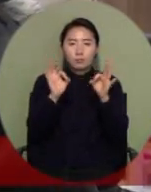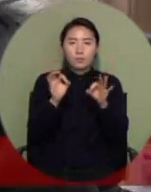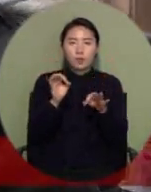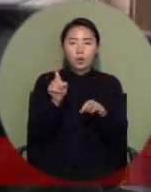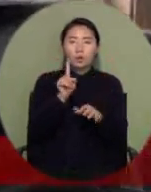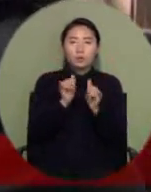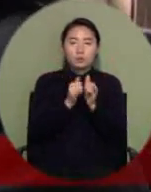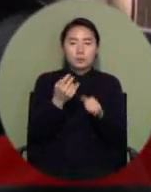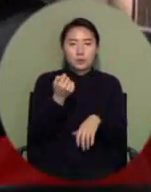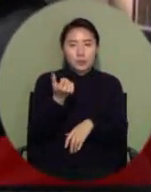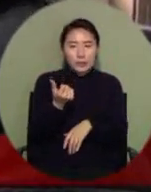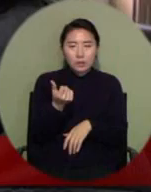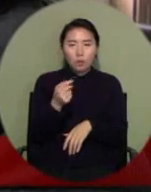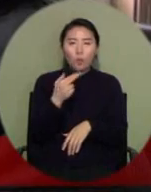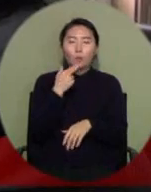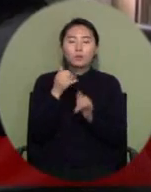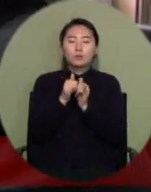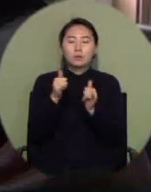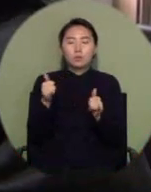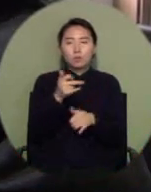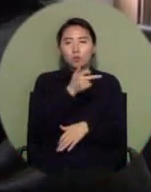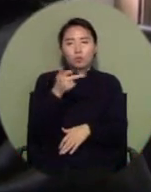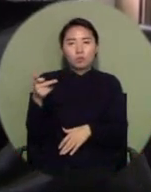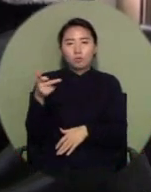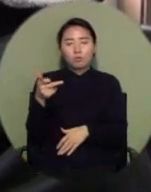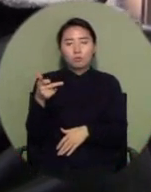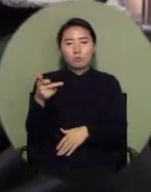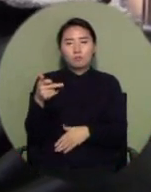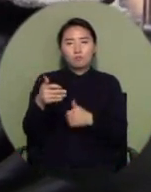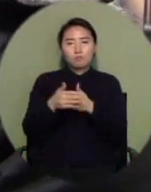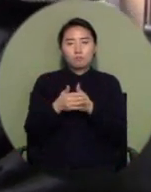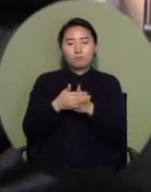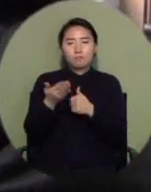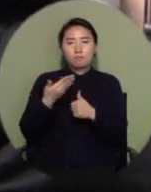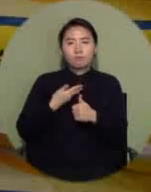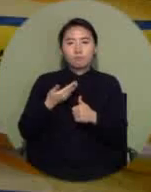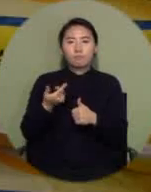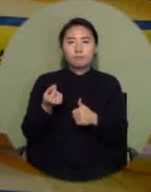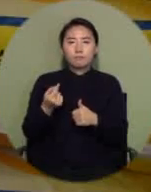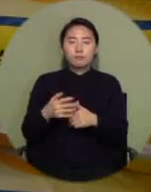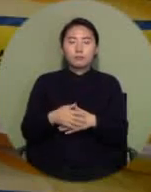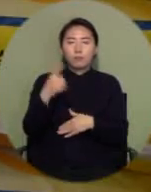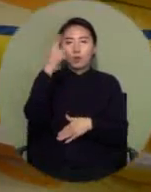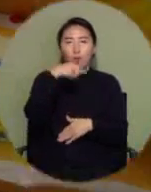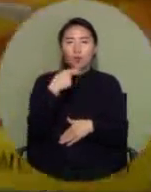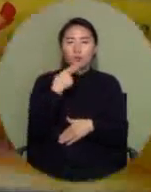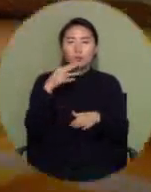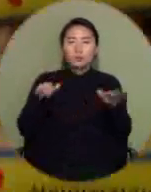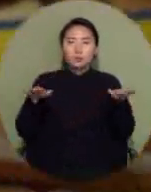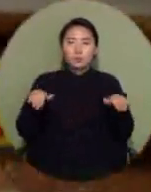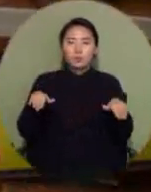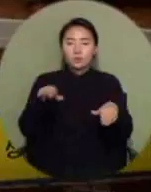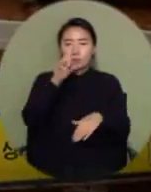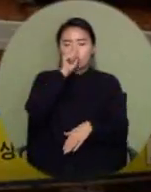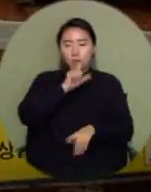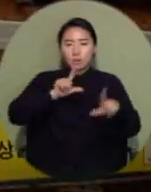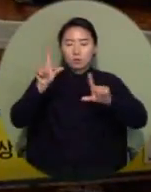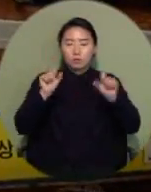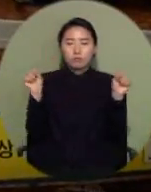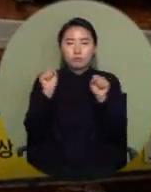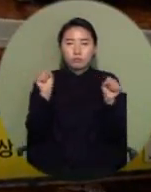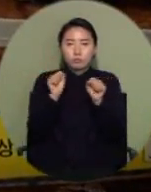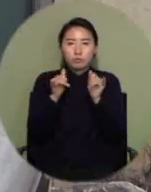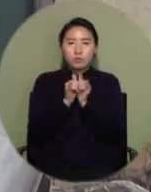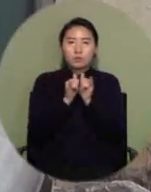작은 거고요. 없는 사람한테는 굉장히 큰 도움을 주는 거거든요. 얼굴 없는 천사의 선행이 한파에